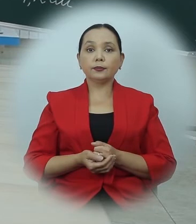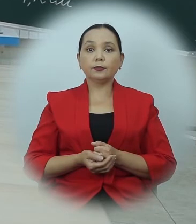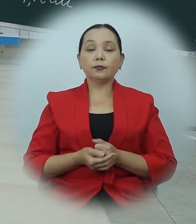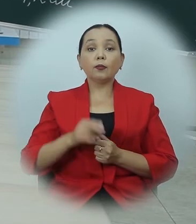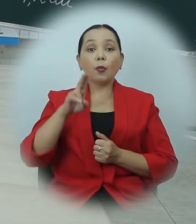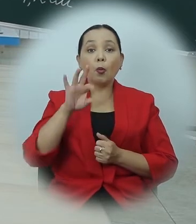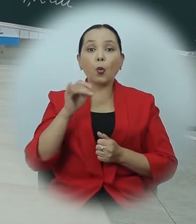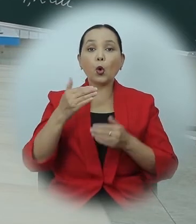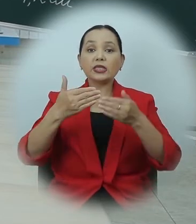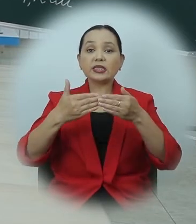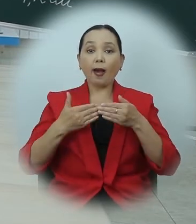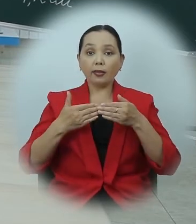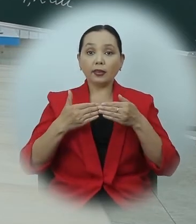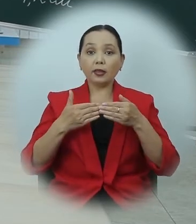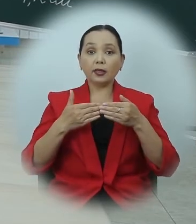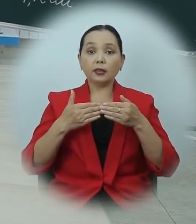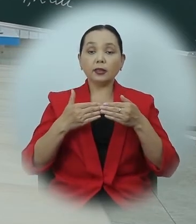Т6. По задней стороне